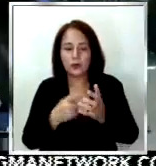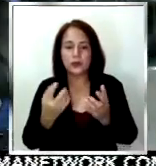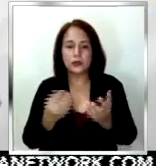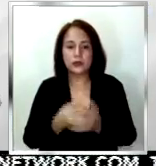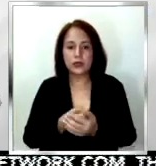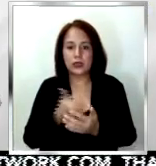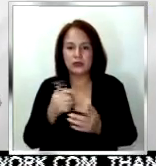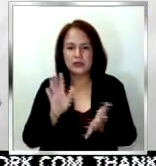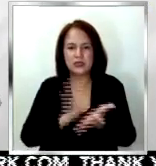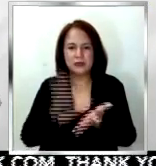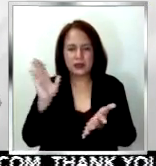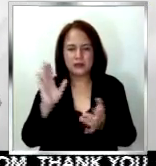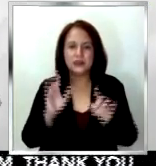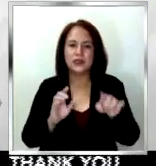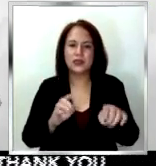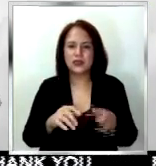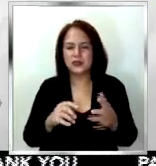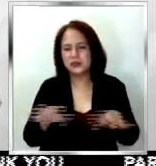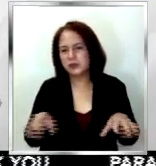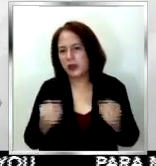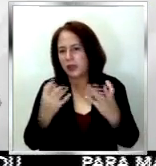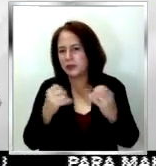matrabaho. Hindi po pwede natin